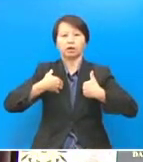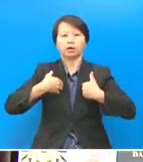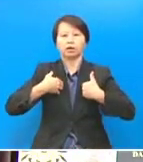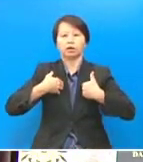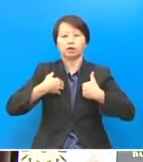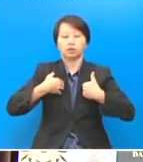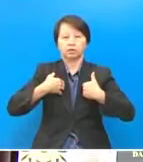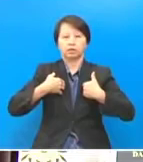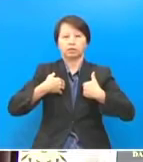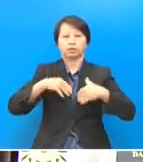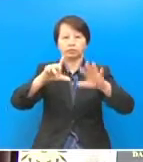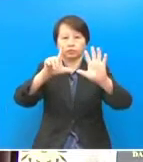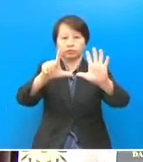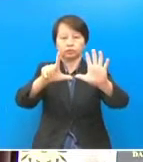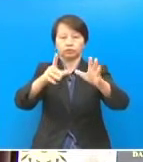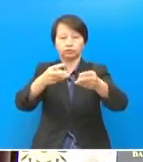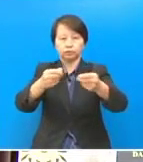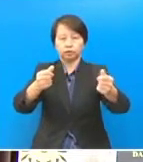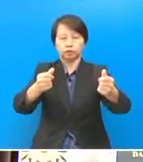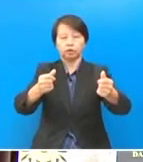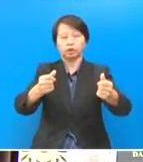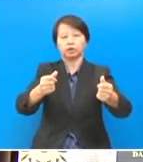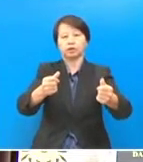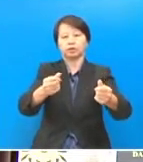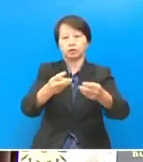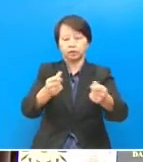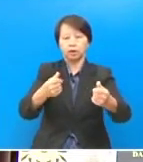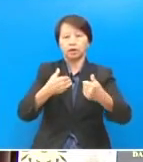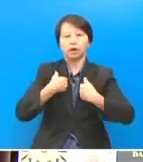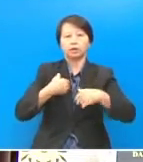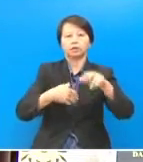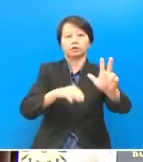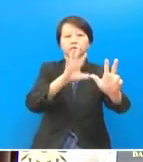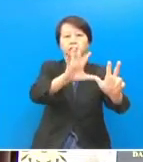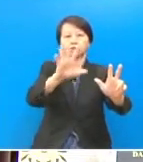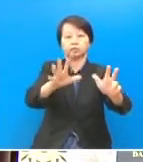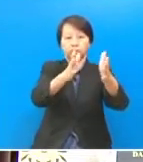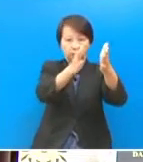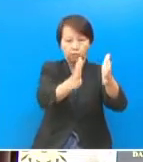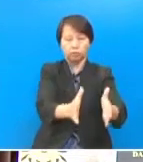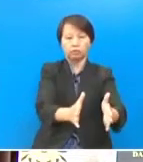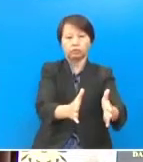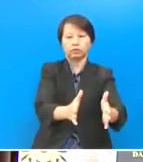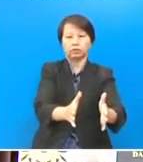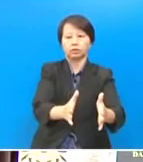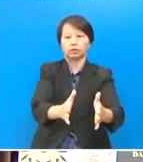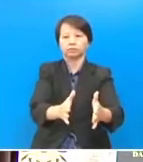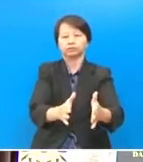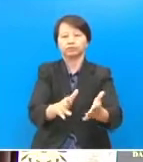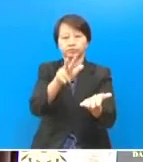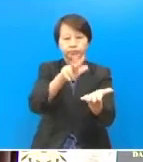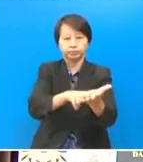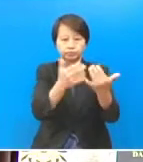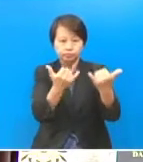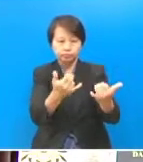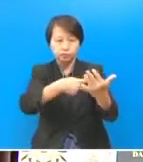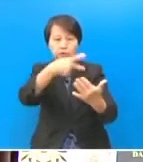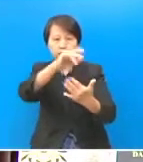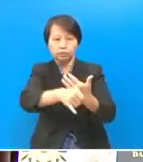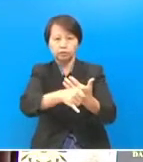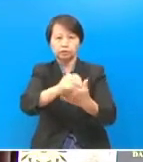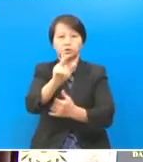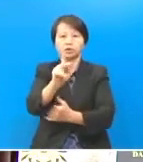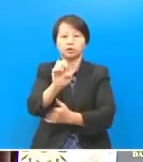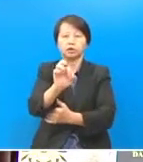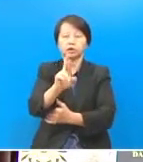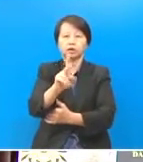tanah rancangan felda termasuk ketiak 5 yang punya 355 orang penolakan menit status terkini project di kedai